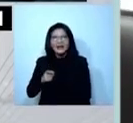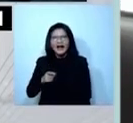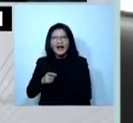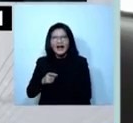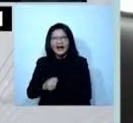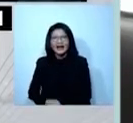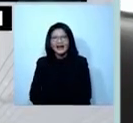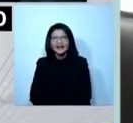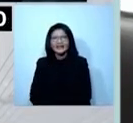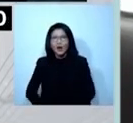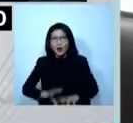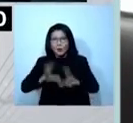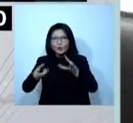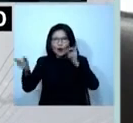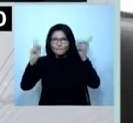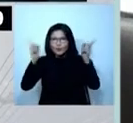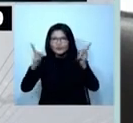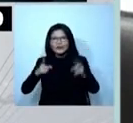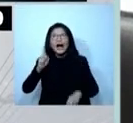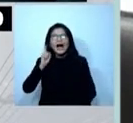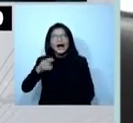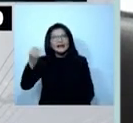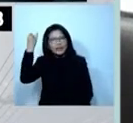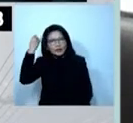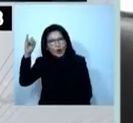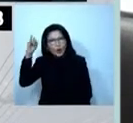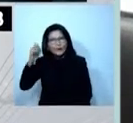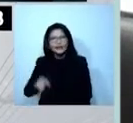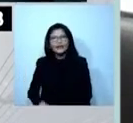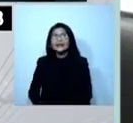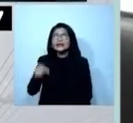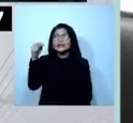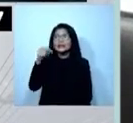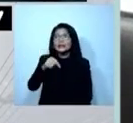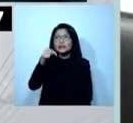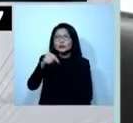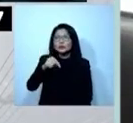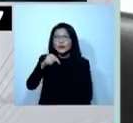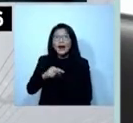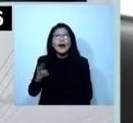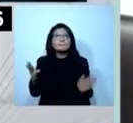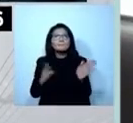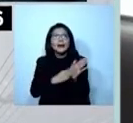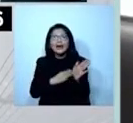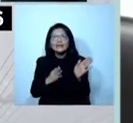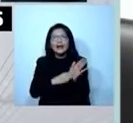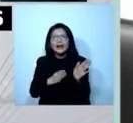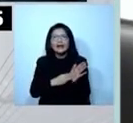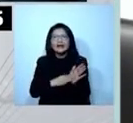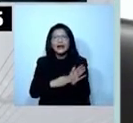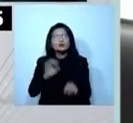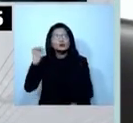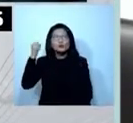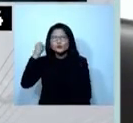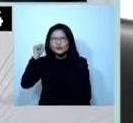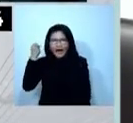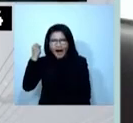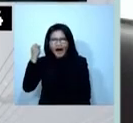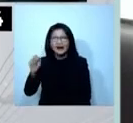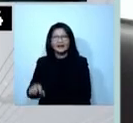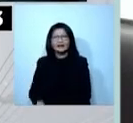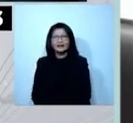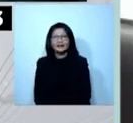mudah misalnya soal IKN ya, atau misalnya soal partai politik, itu kan juga dinamis misalnya pasangan nomor